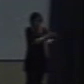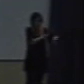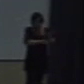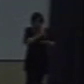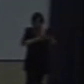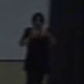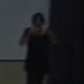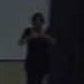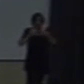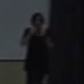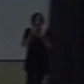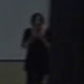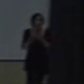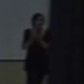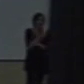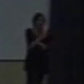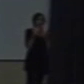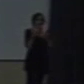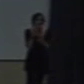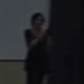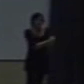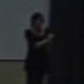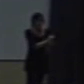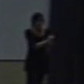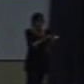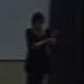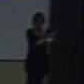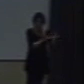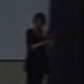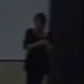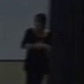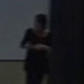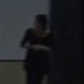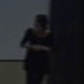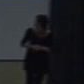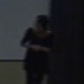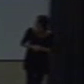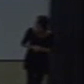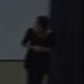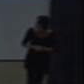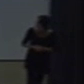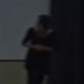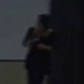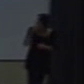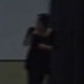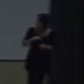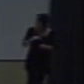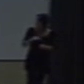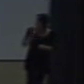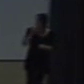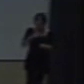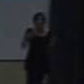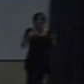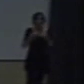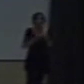que pots comprovar després, no? Ja està, fins aquí. I l'última cosa és això. També una de les coses més extraordinàries en periodisme d'aquest